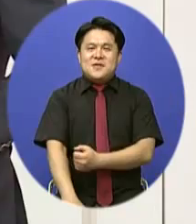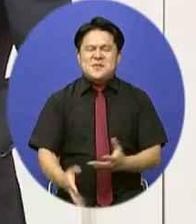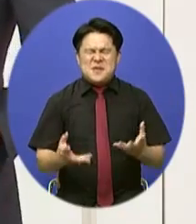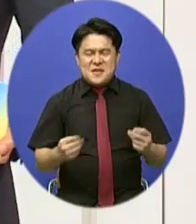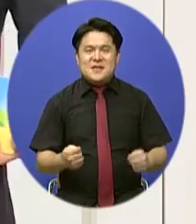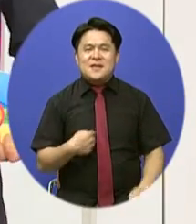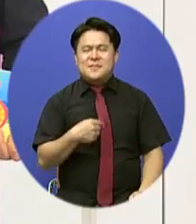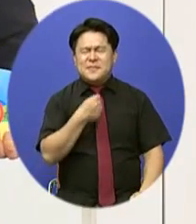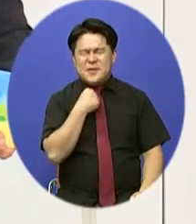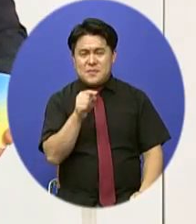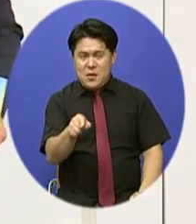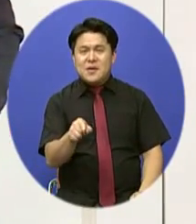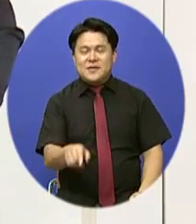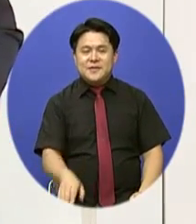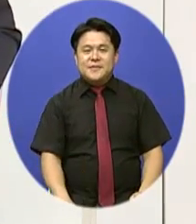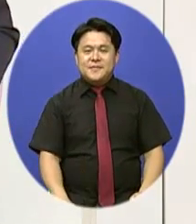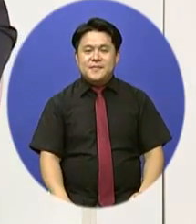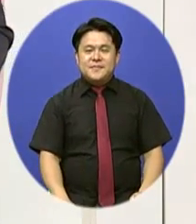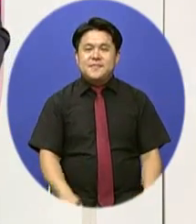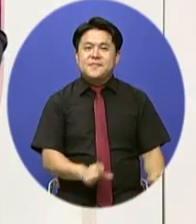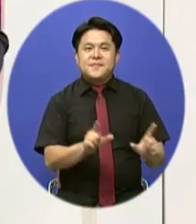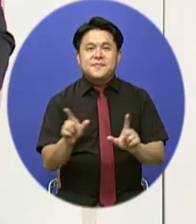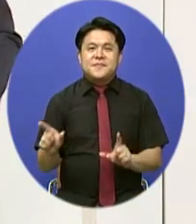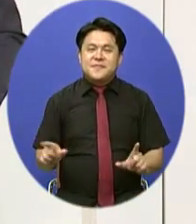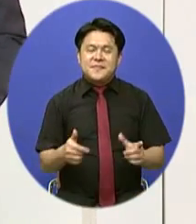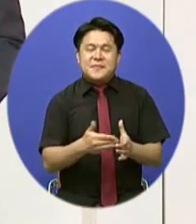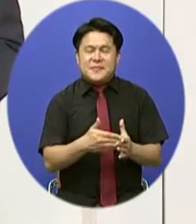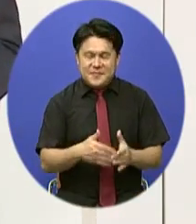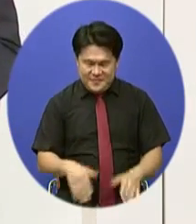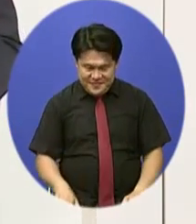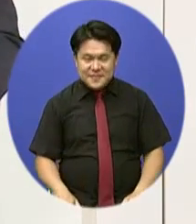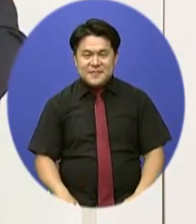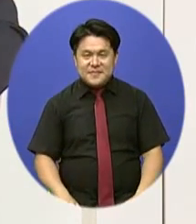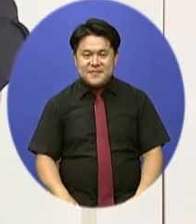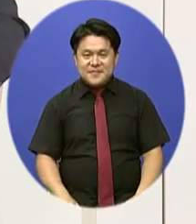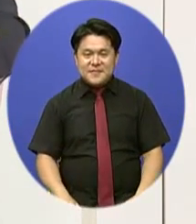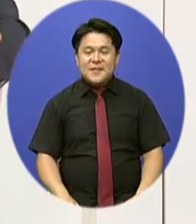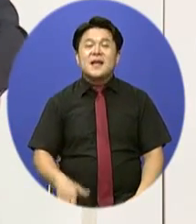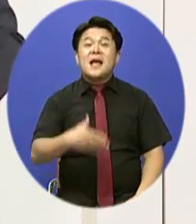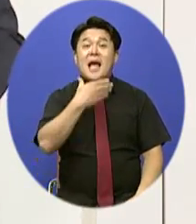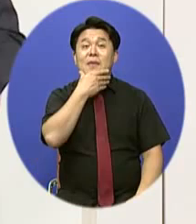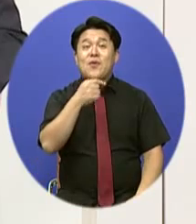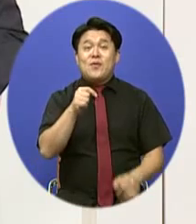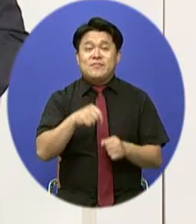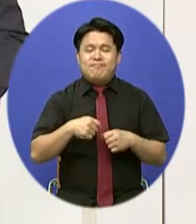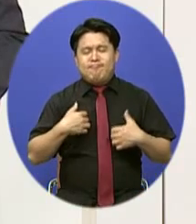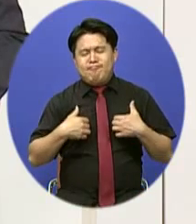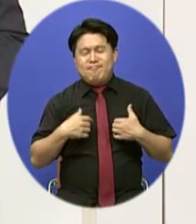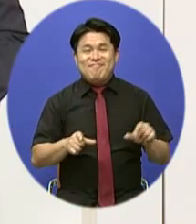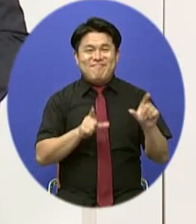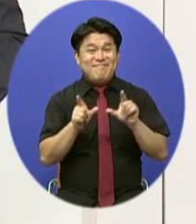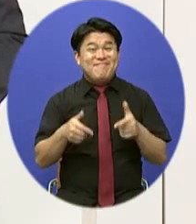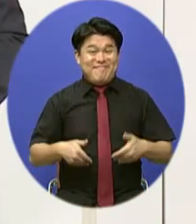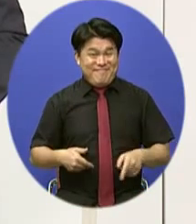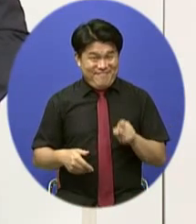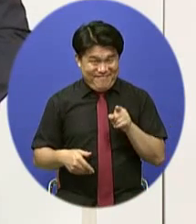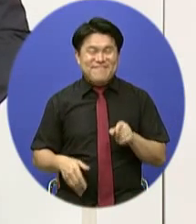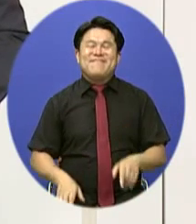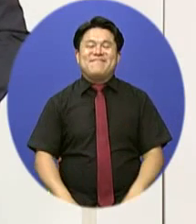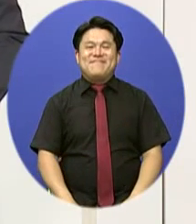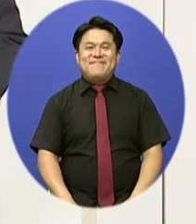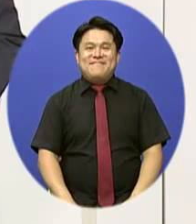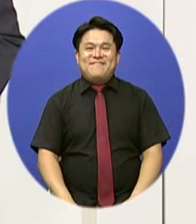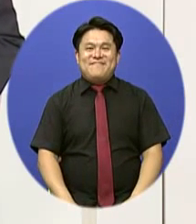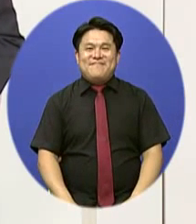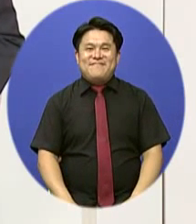이걸 바라는 거예요. 우리 어머님은 이제 인생을 다 사셨어. 이제 어머님만의 행복을 누려야 할 시간이요. 네.